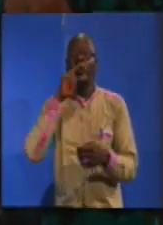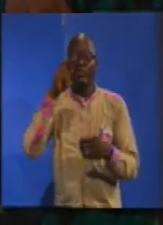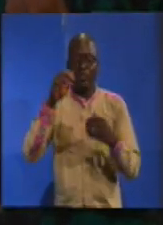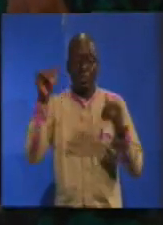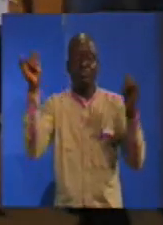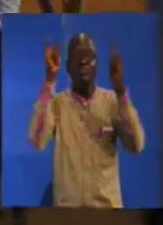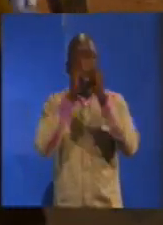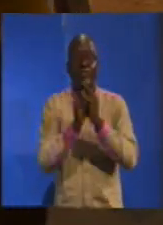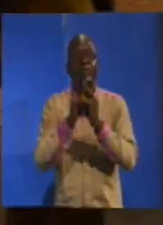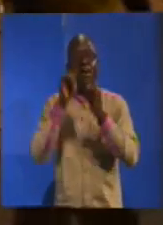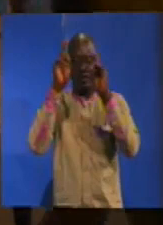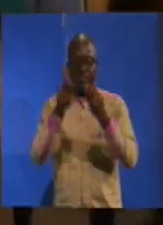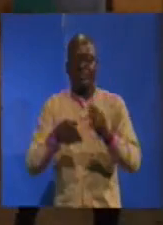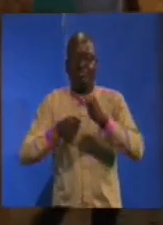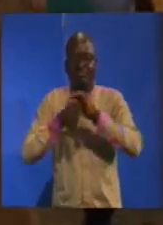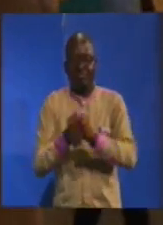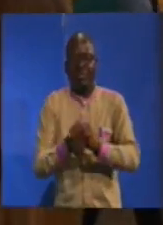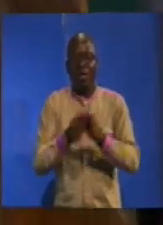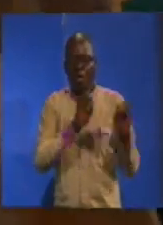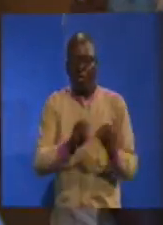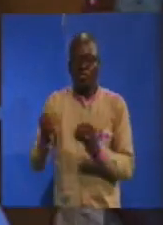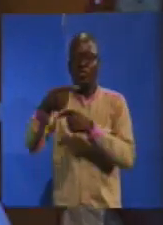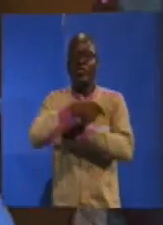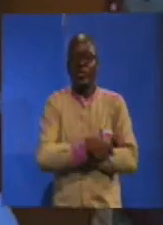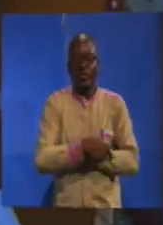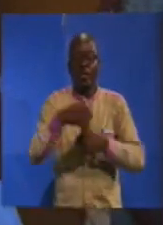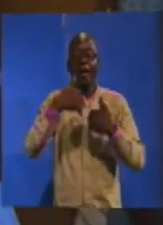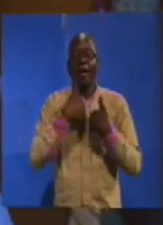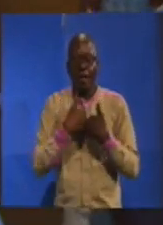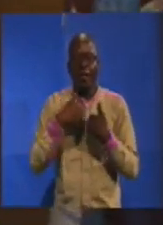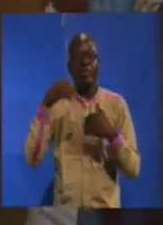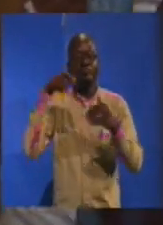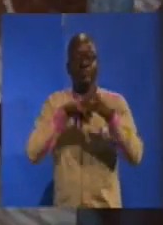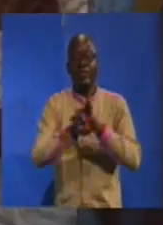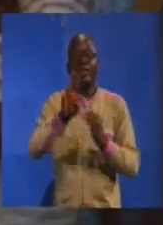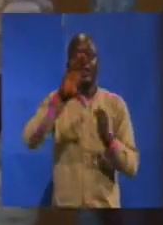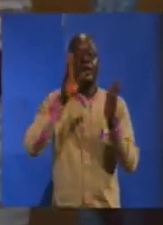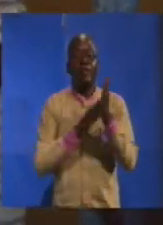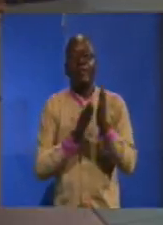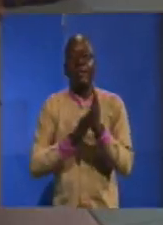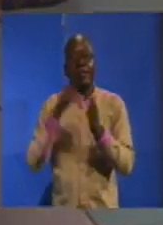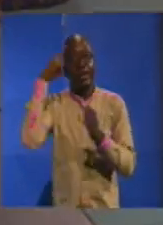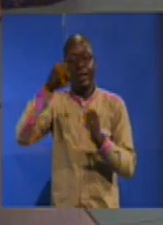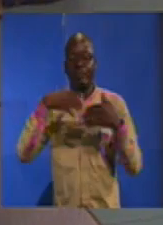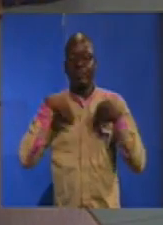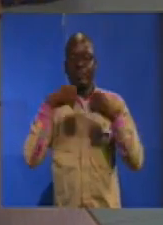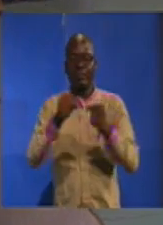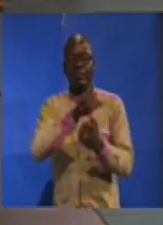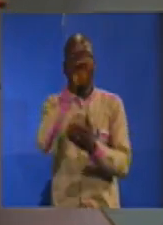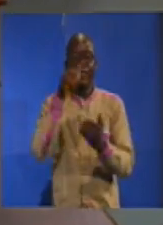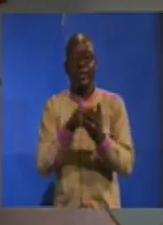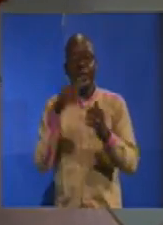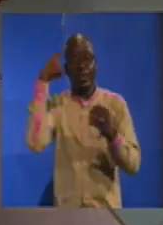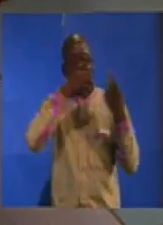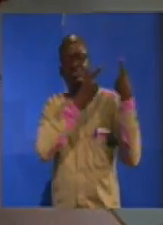réfugiés maliens de Goudébou. L'hôte du jour s'imprègne des réalités scolaires et sanitaire de ces sites qui abritent